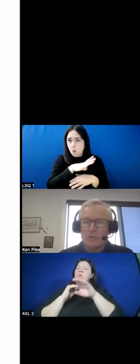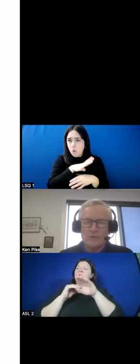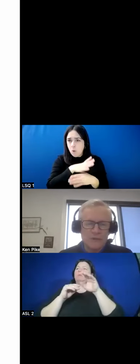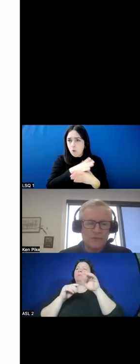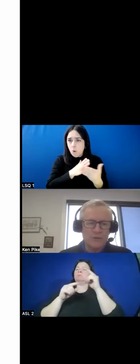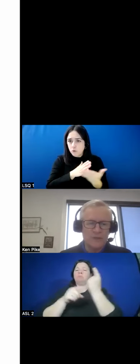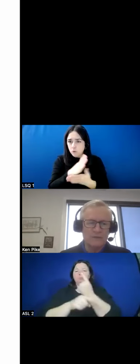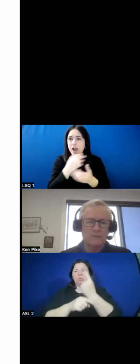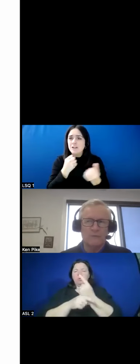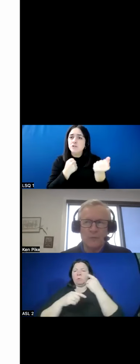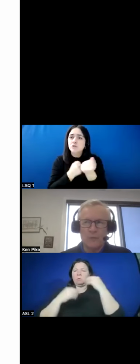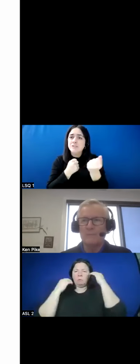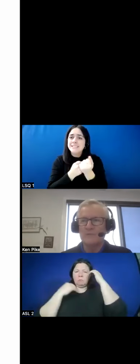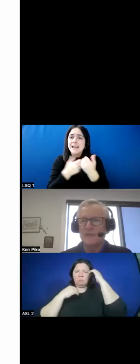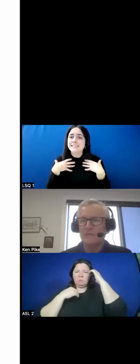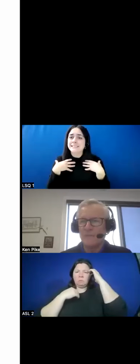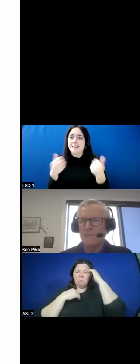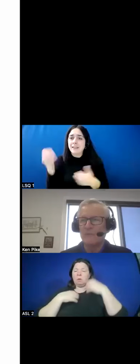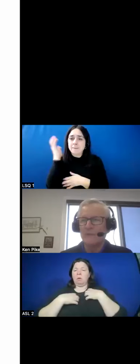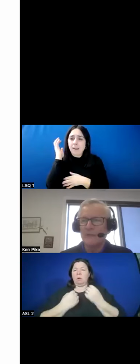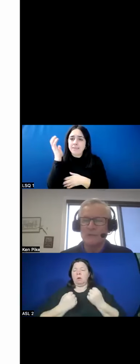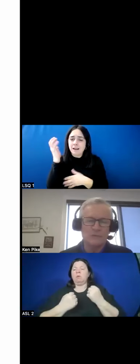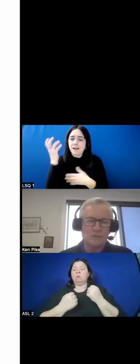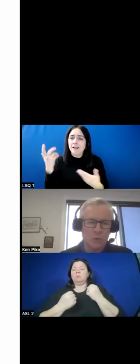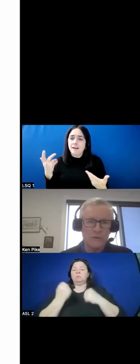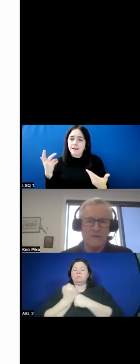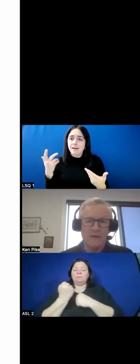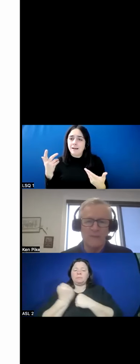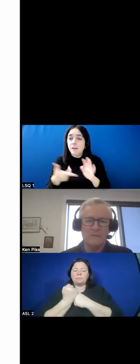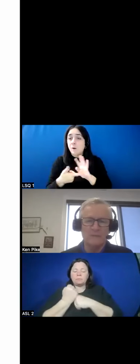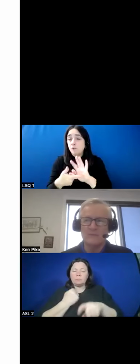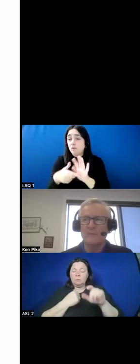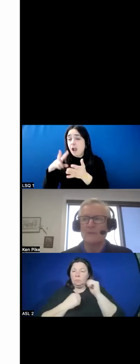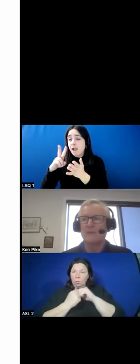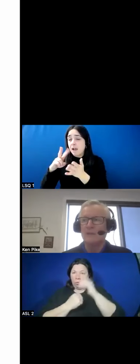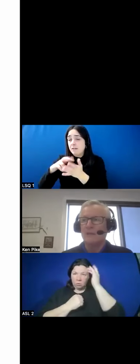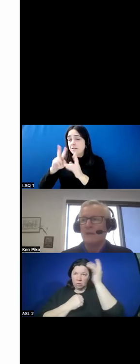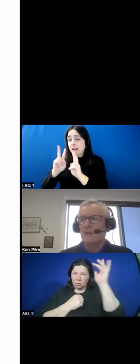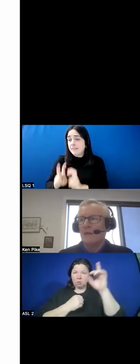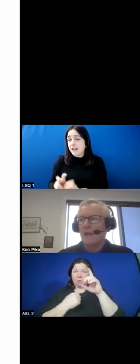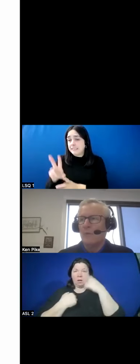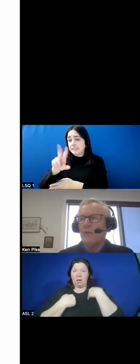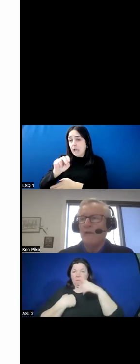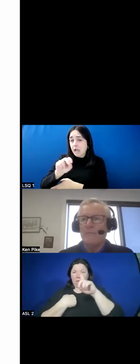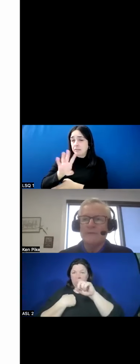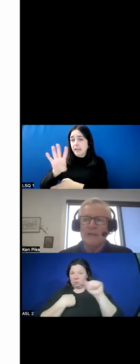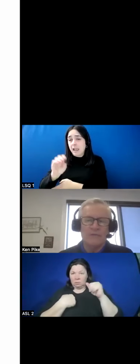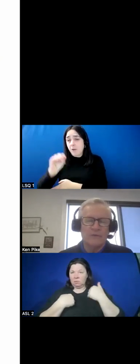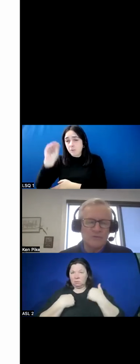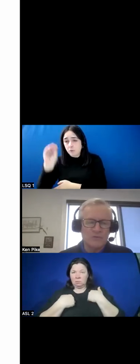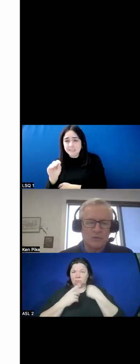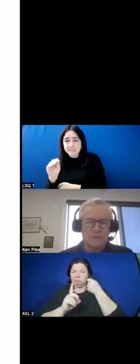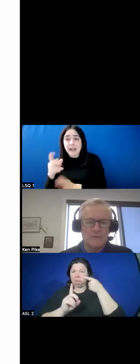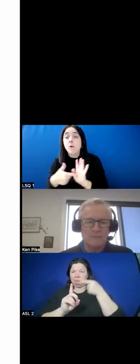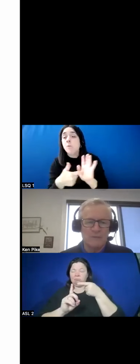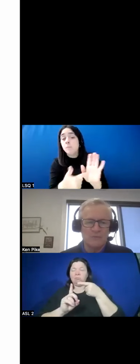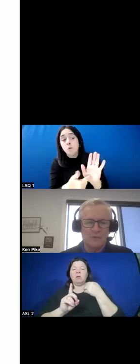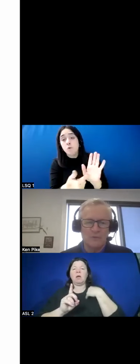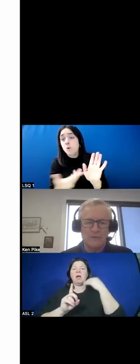mentale. La recherche montre que 30 à 40% des personnes ayant une déficience intellectuelle ou